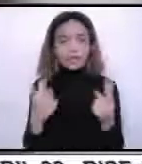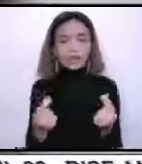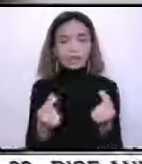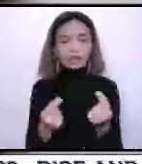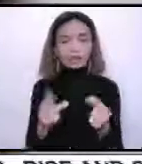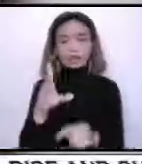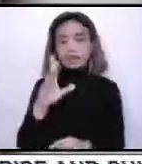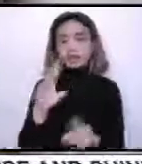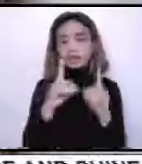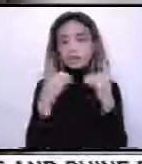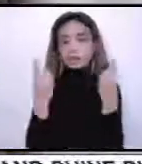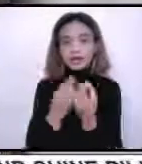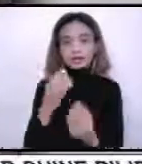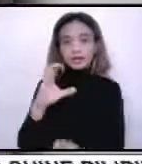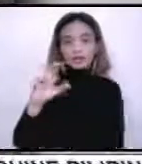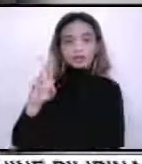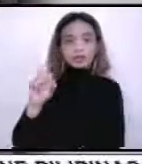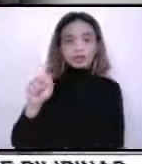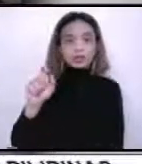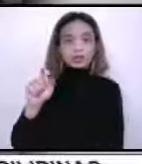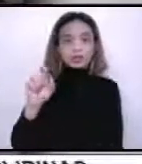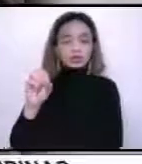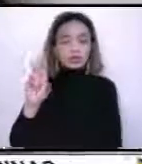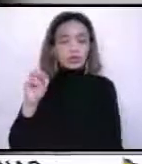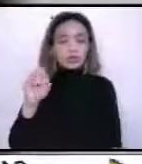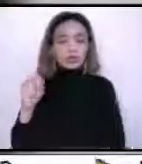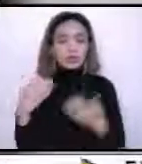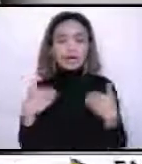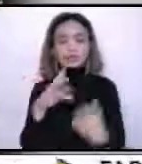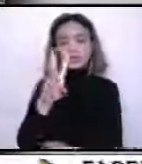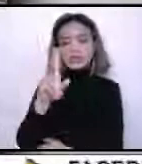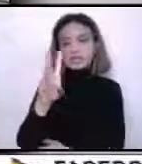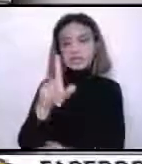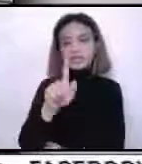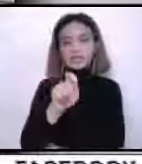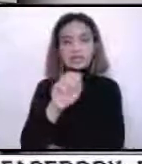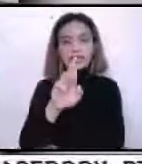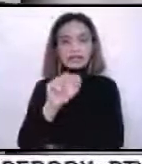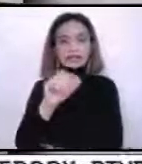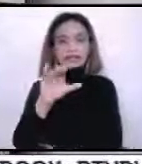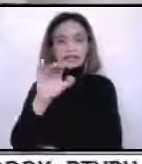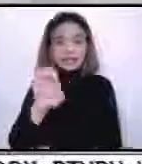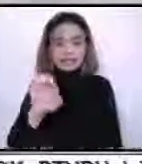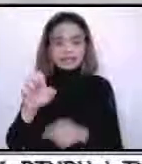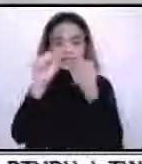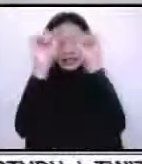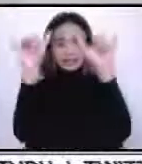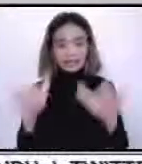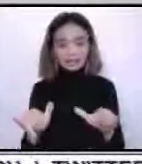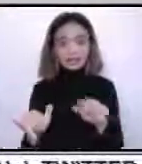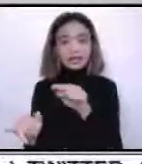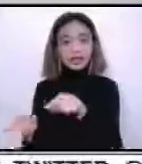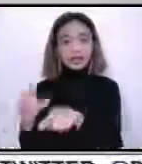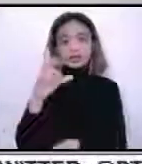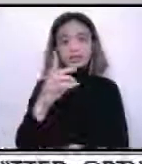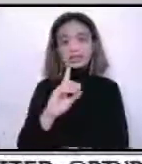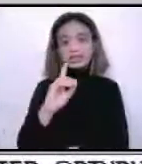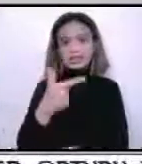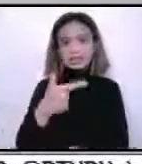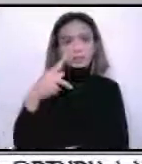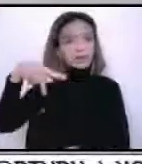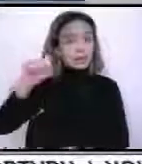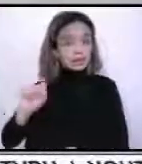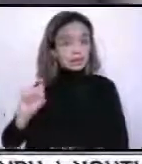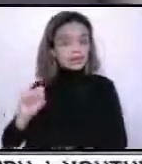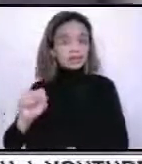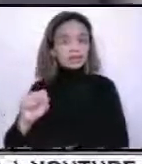Customs ng 16 na bagong trace detection system. Ang mga naturang TDS ay nakatakdang ipadala sa iba't ibang pantalan sa